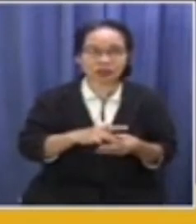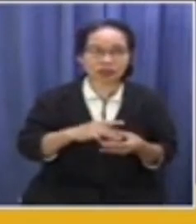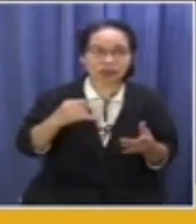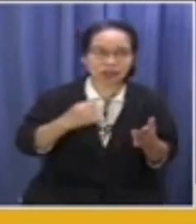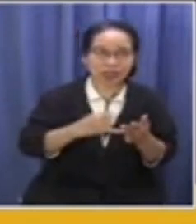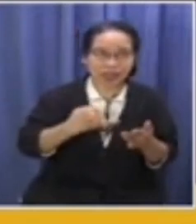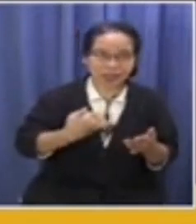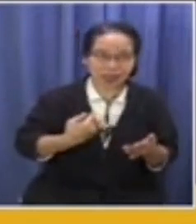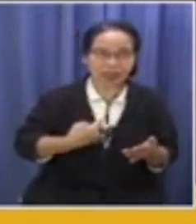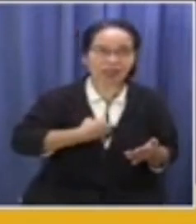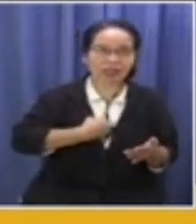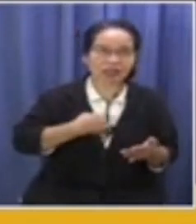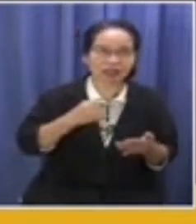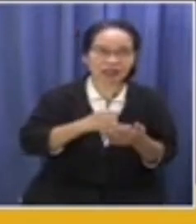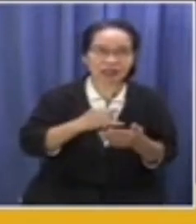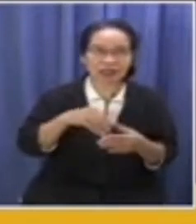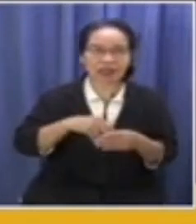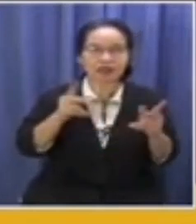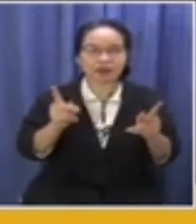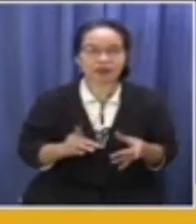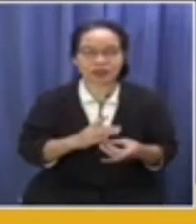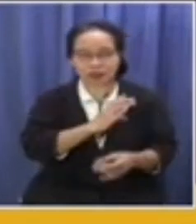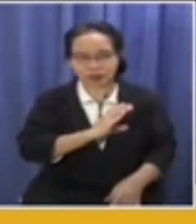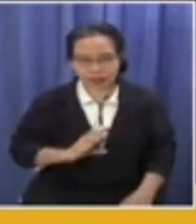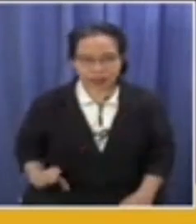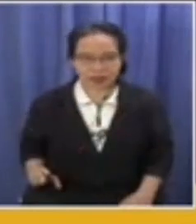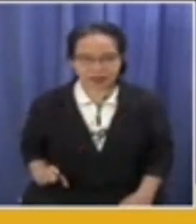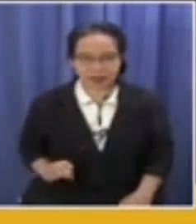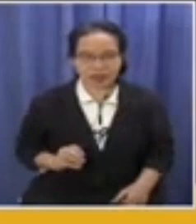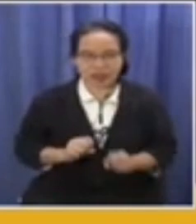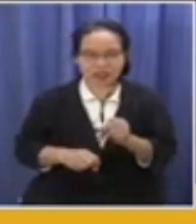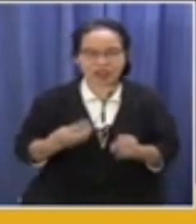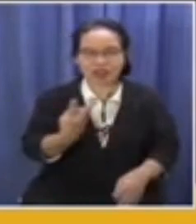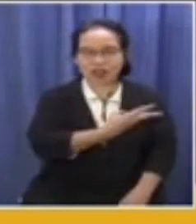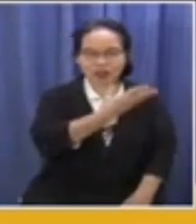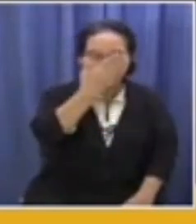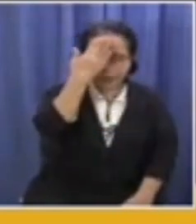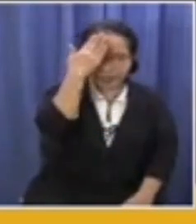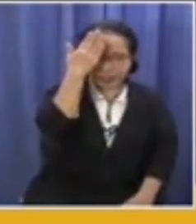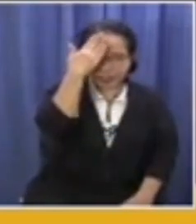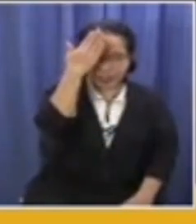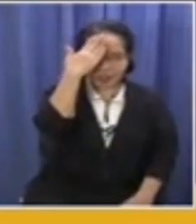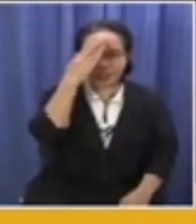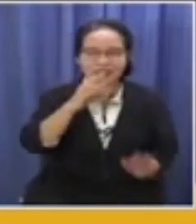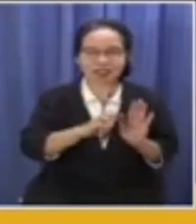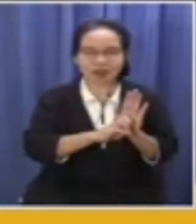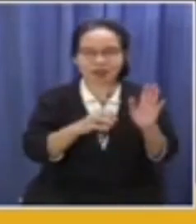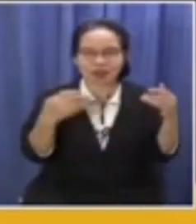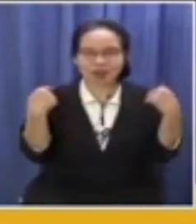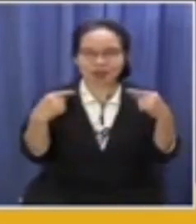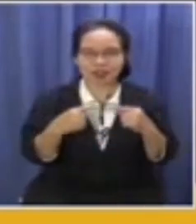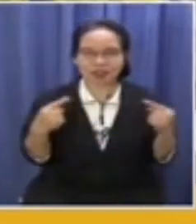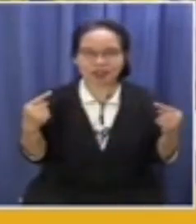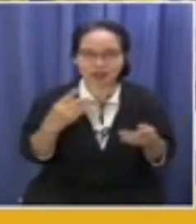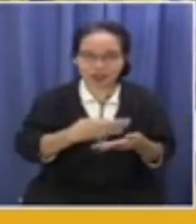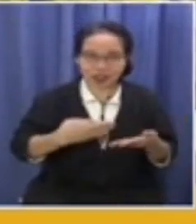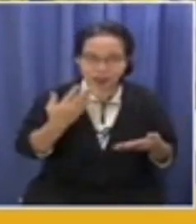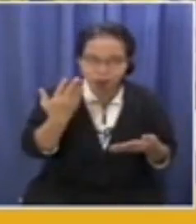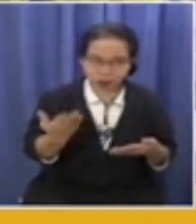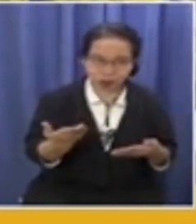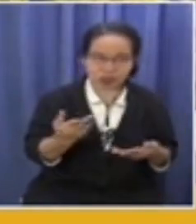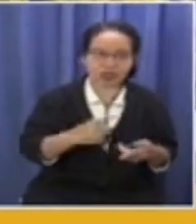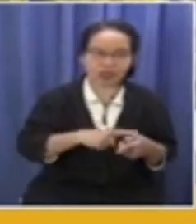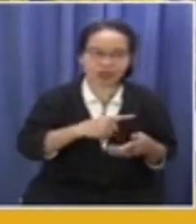inyo sa harapan ni Kristo di alam natin kasi halimbawa nag meron kang kaaway pinatawad mo